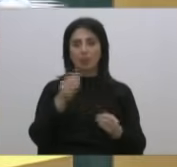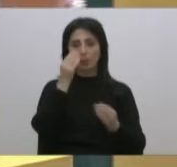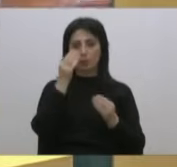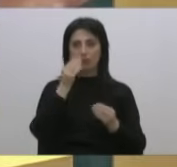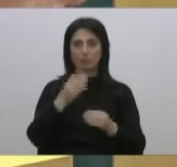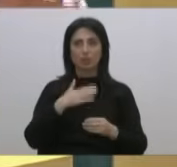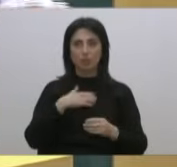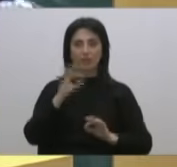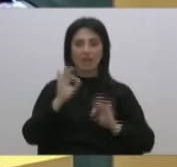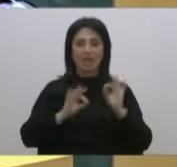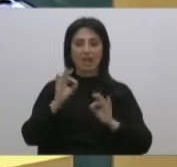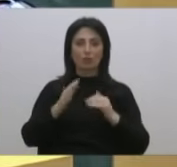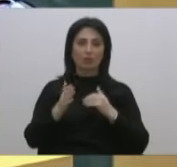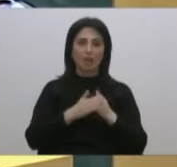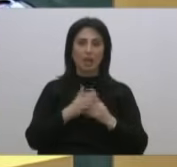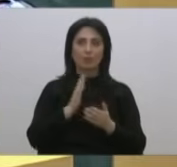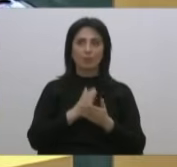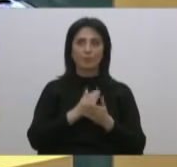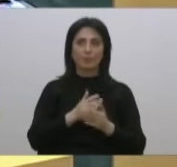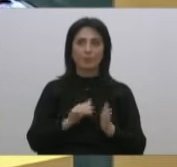პოზიციები, ჩვენი რეიტინგი არის დაახლოებით